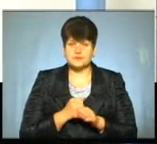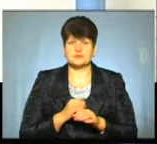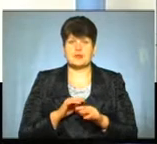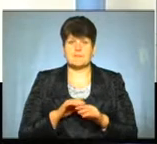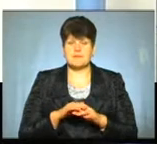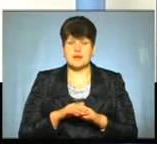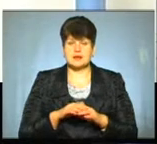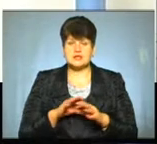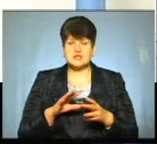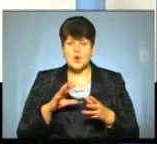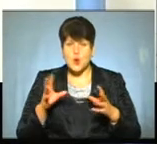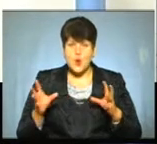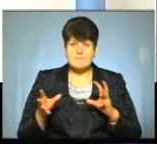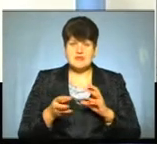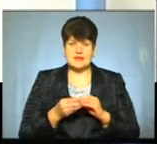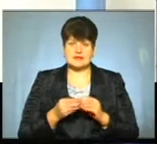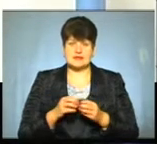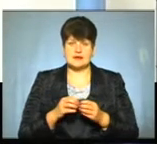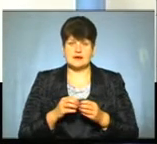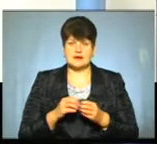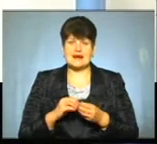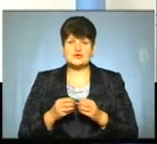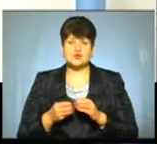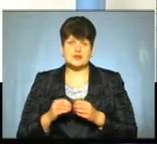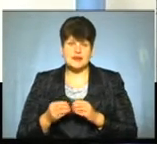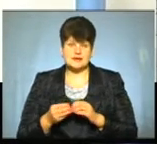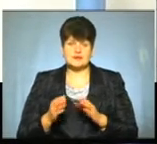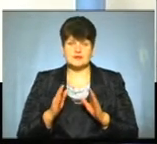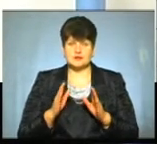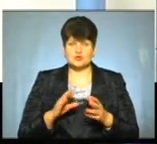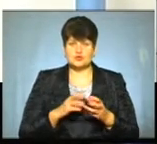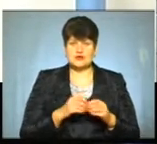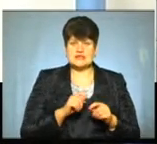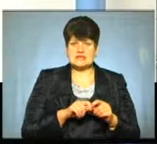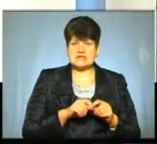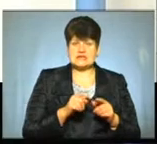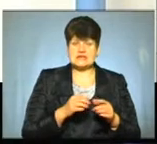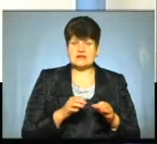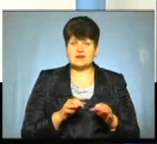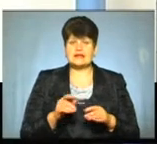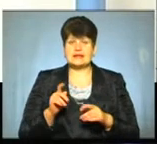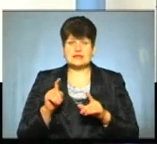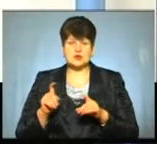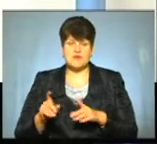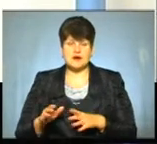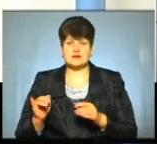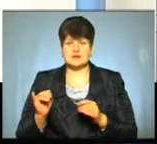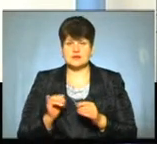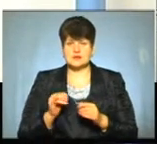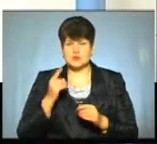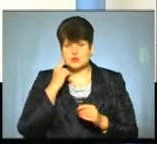впроваджений механізм об'єднання тих результатів, які будуть за результатами сертифікації і з тестування, і